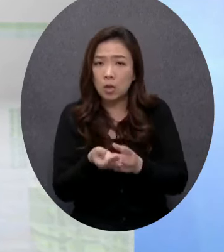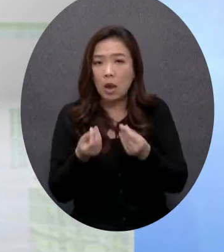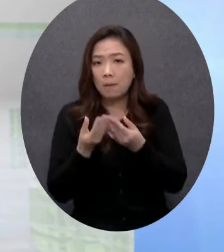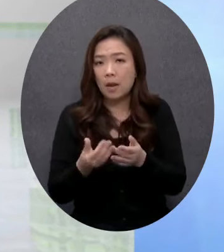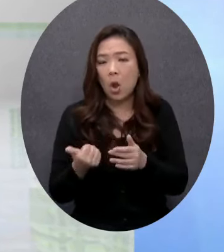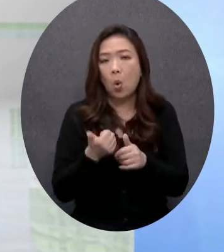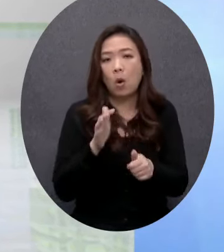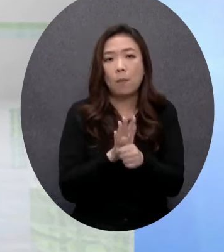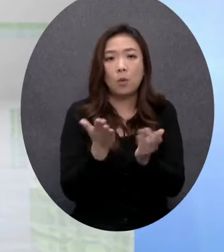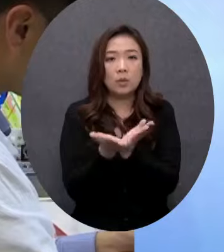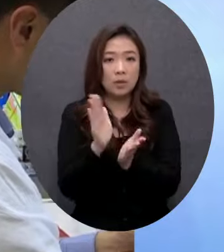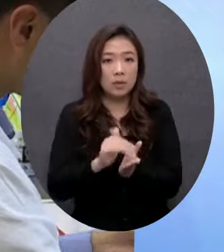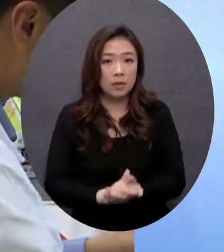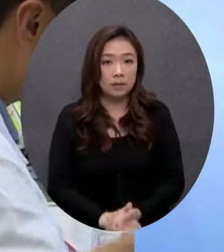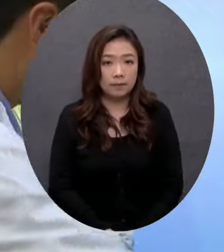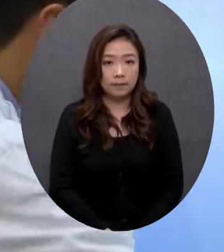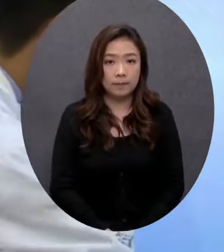的保證。